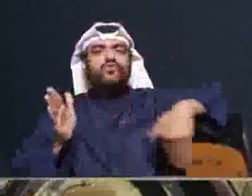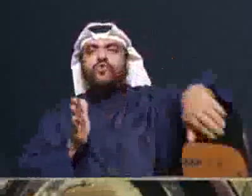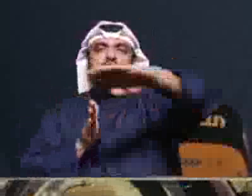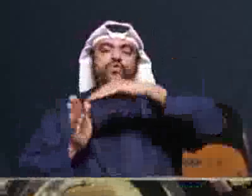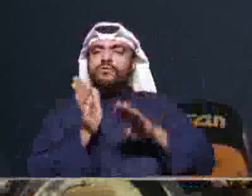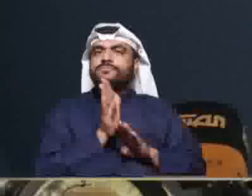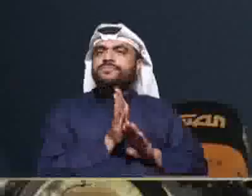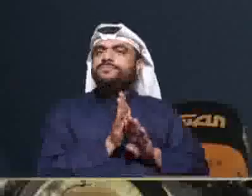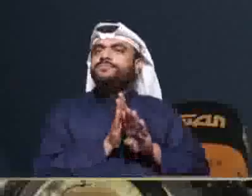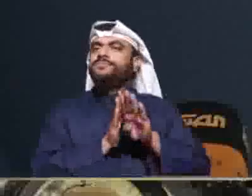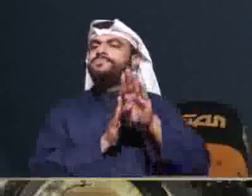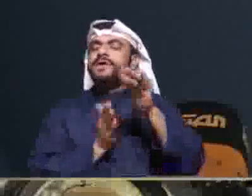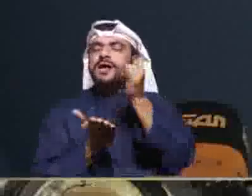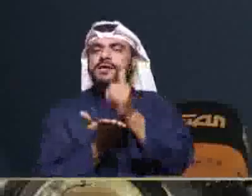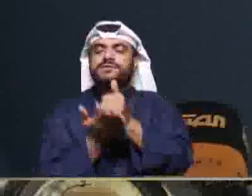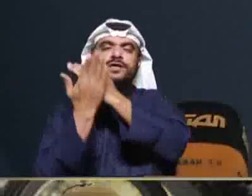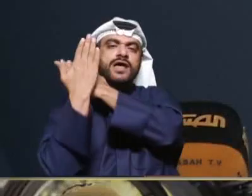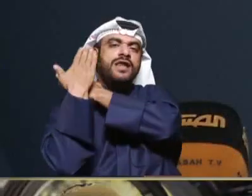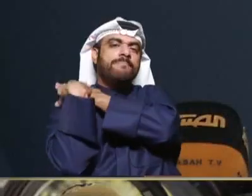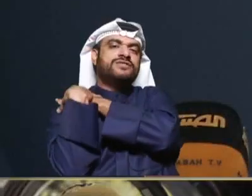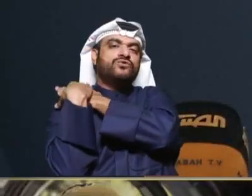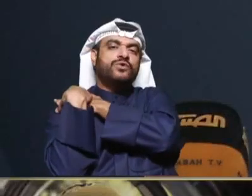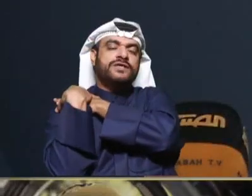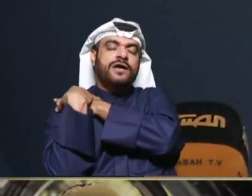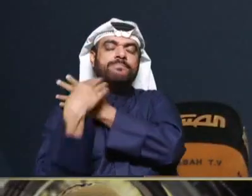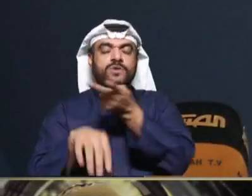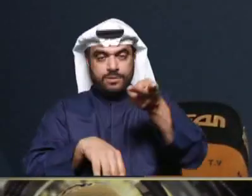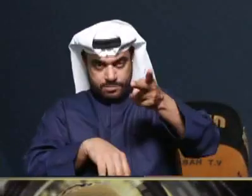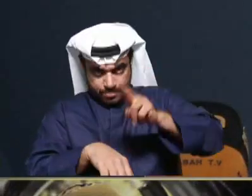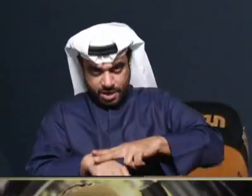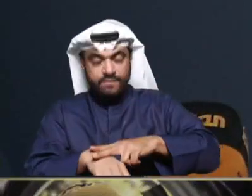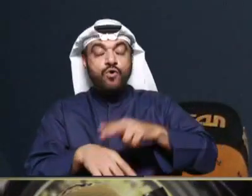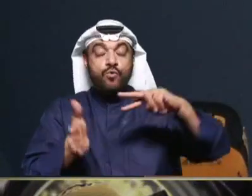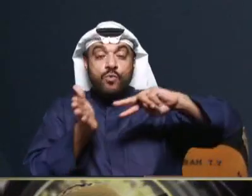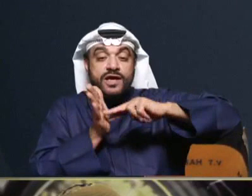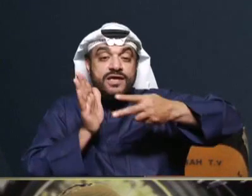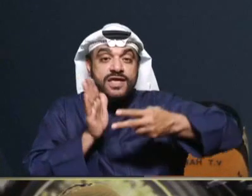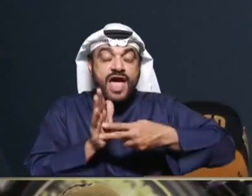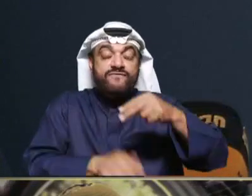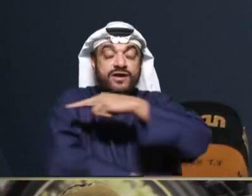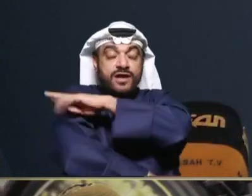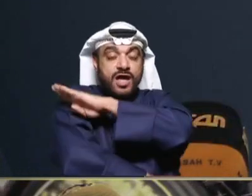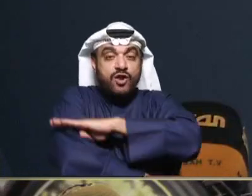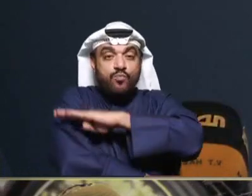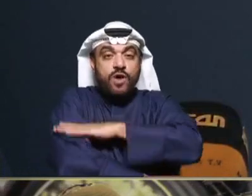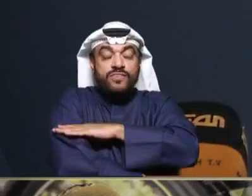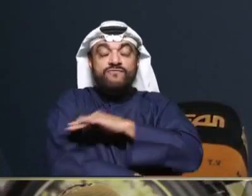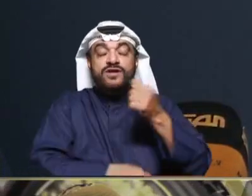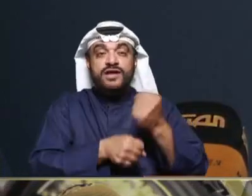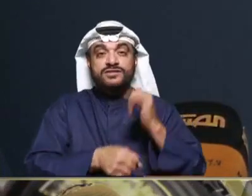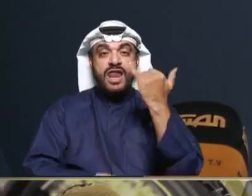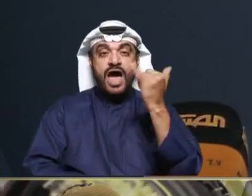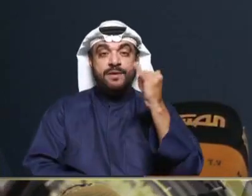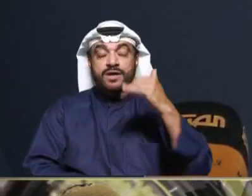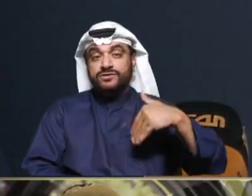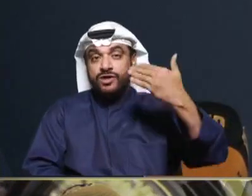إلى مستوى هذه المسؤولية، وكيف يكون للعمال العرب الدور الطليعي